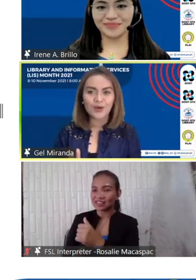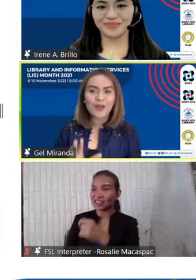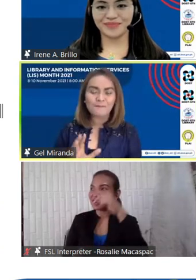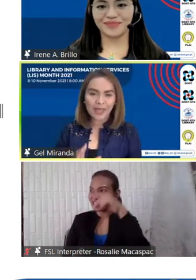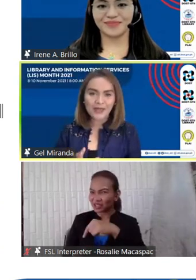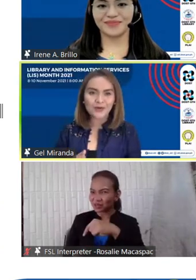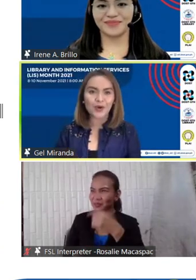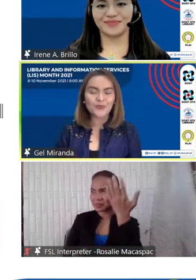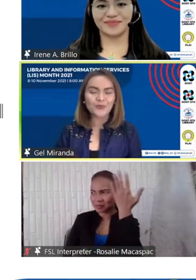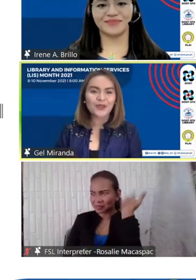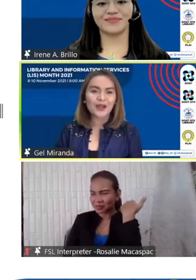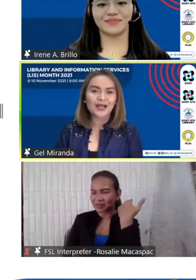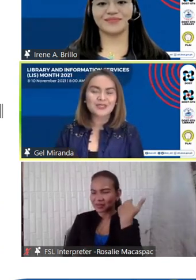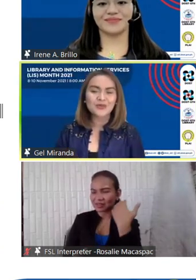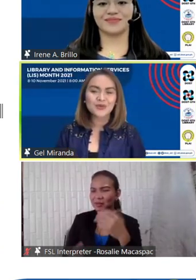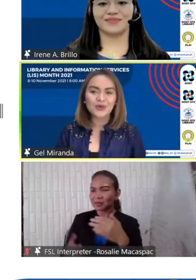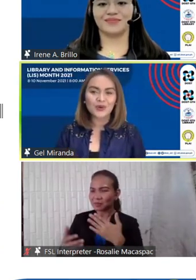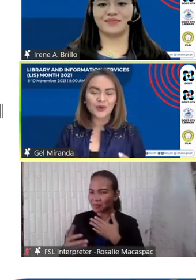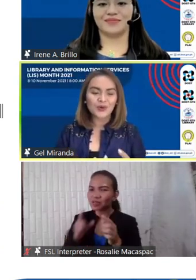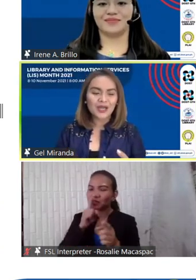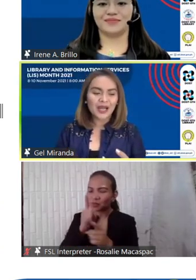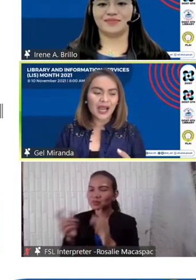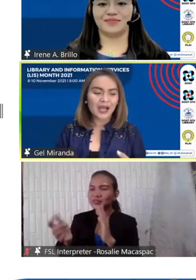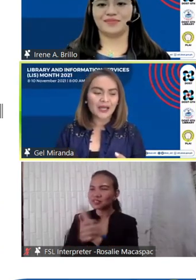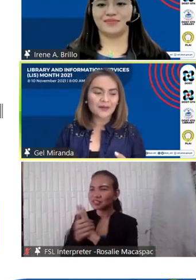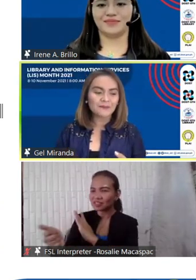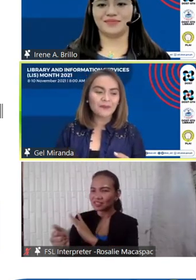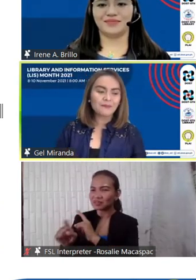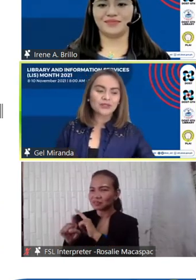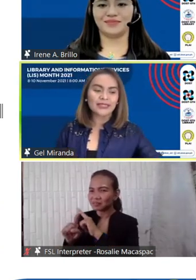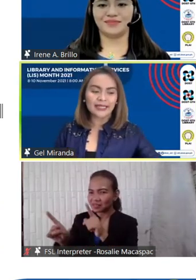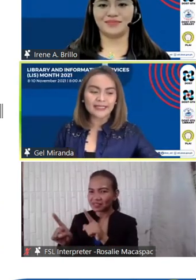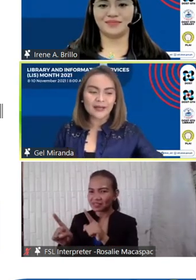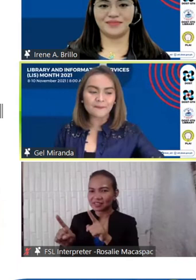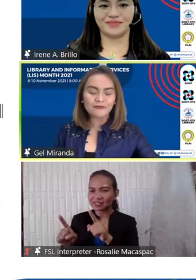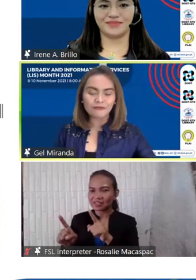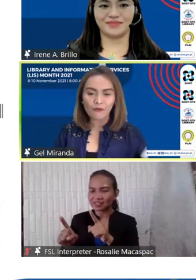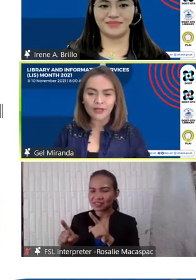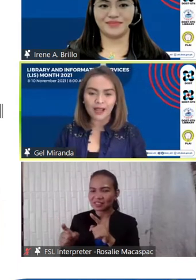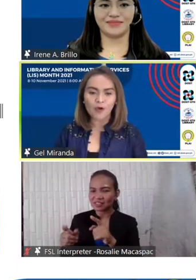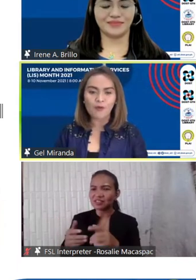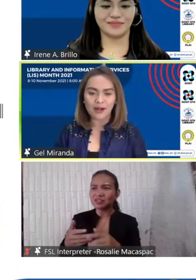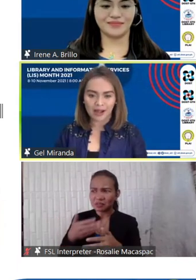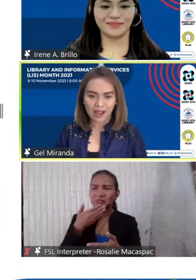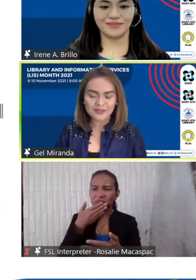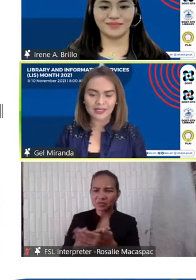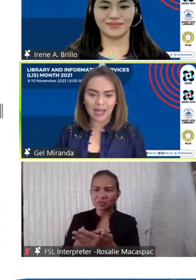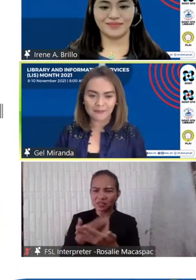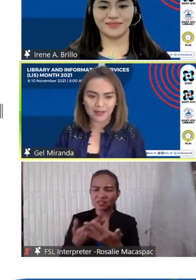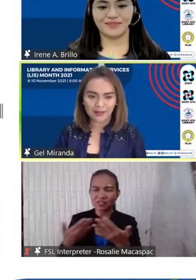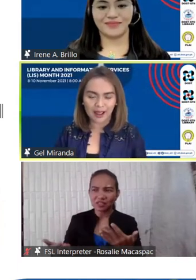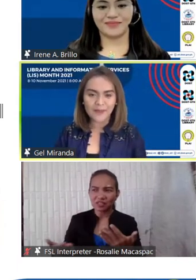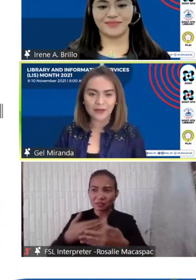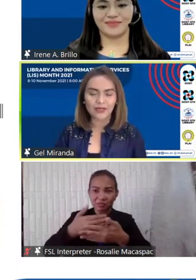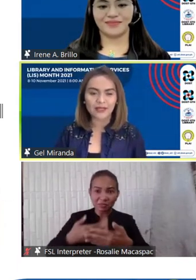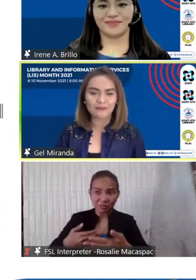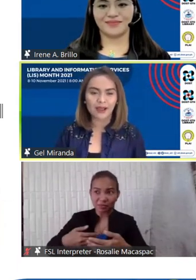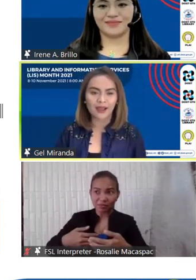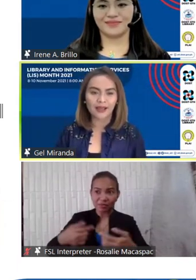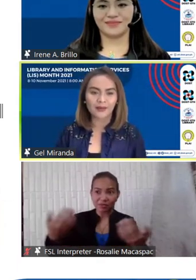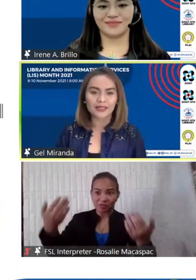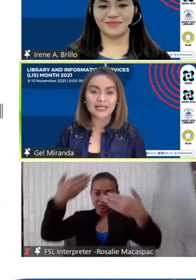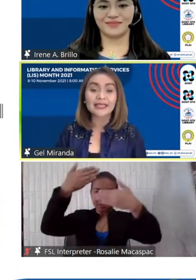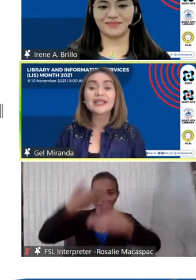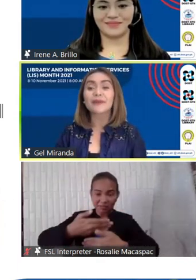ko. Pero, siguro, mabuti rin na before ka humarap sa camera, meron ka ng